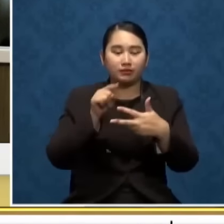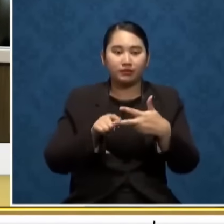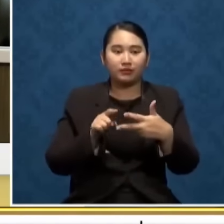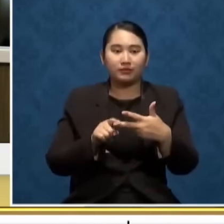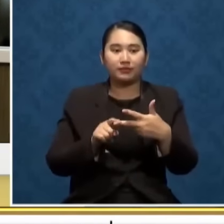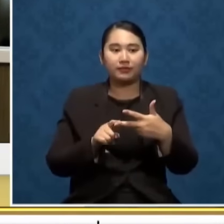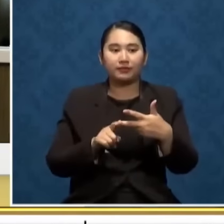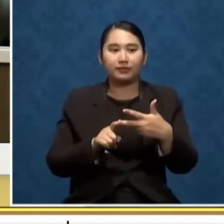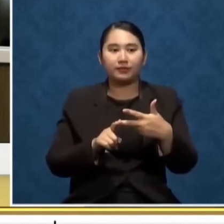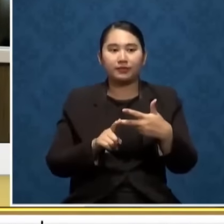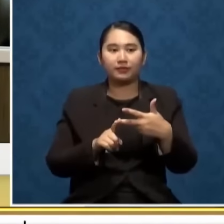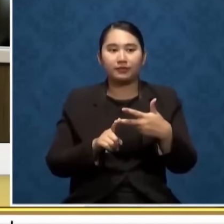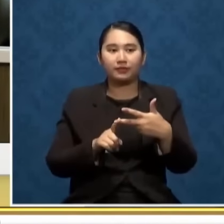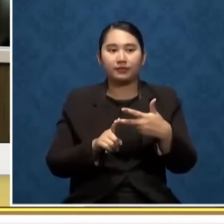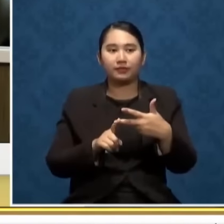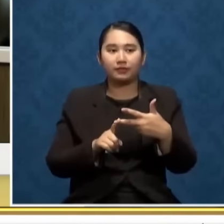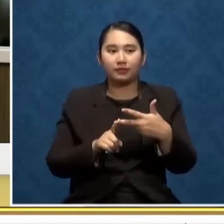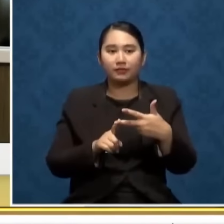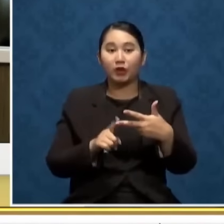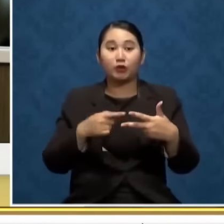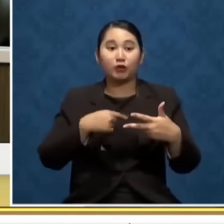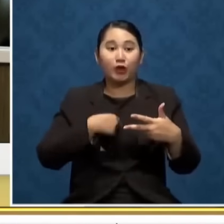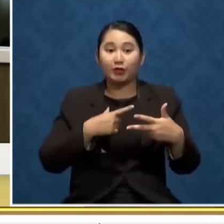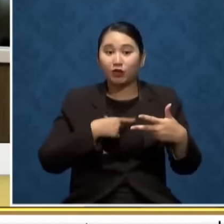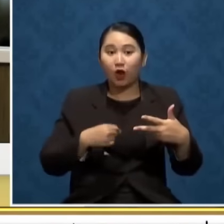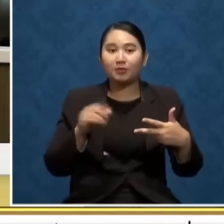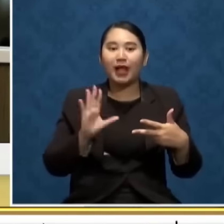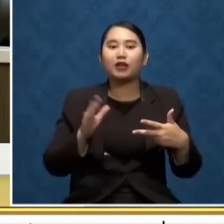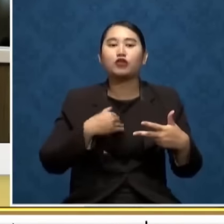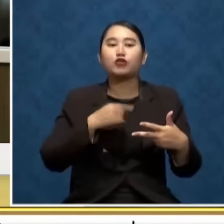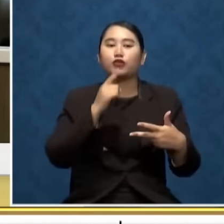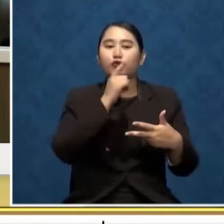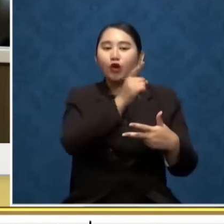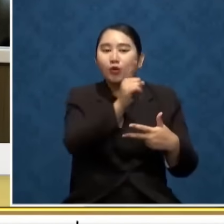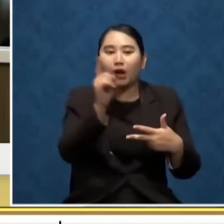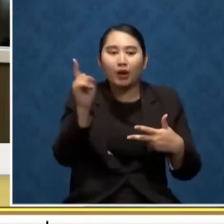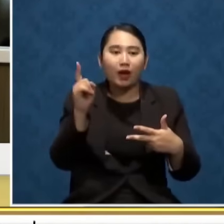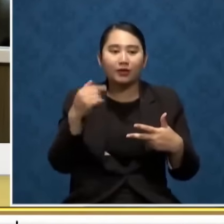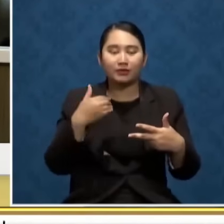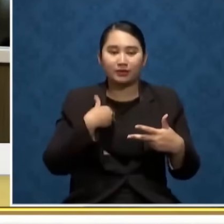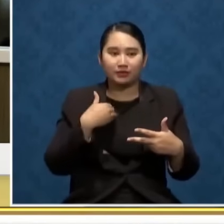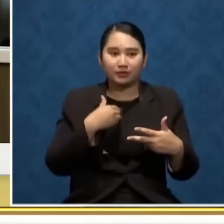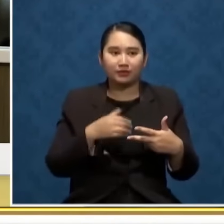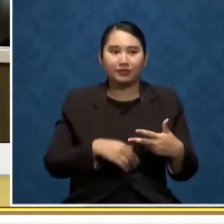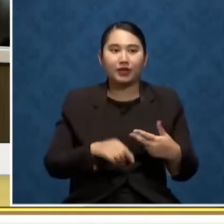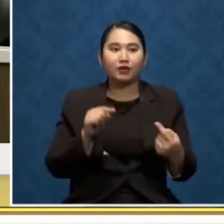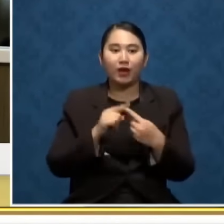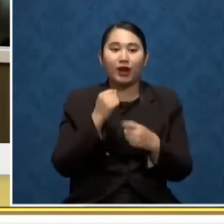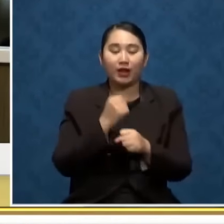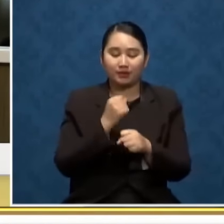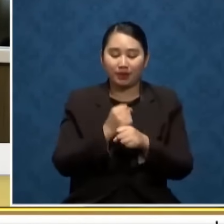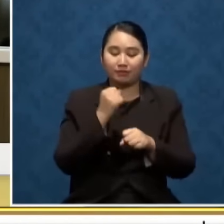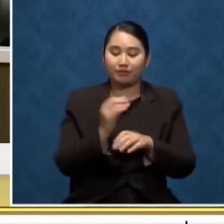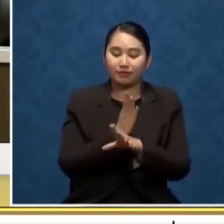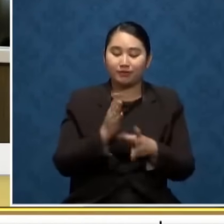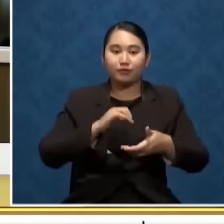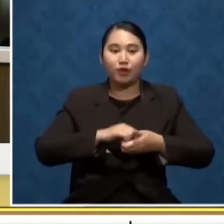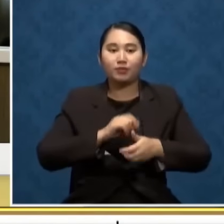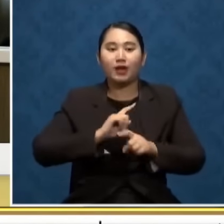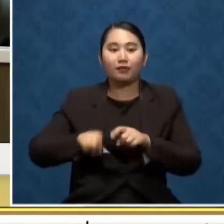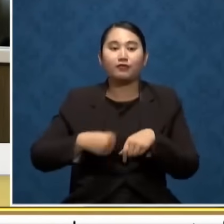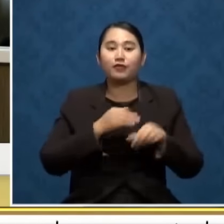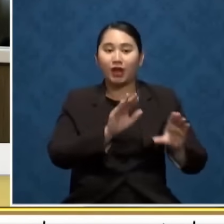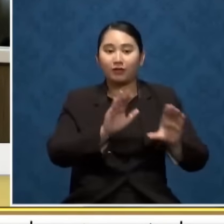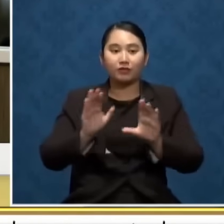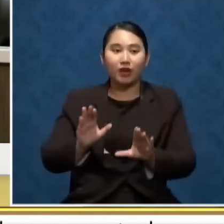ครับก็คือโดนในที่นี้ไม่ใช่โดนใจนะครับท่านกำลังโดนตำหนิจากองค์กรต่างๆมากมายไม่ว่าจะเป็นองค์กรที่ท่านทำธุรกิจธุรกรรมด้วยนั้นอ่อยขอฝาก